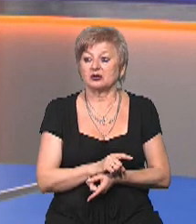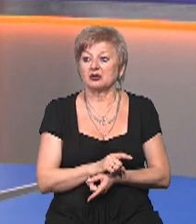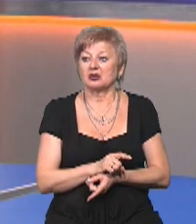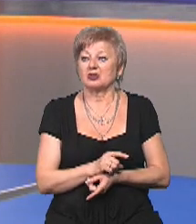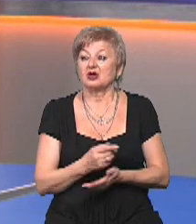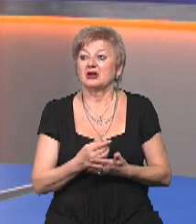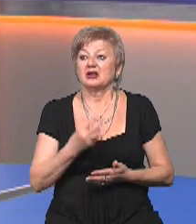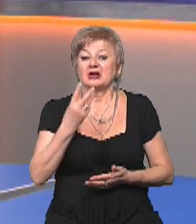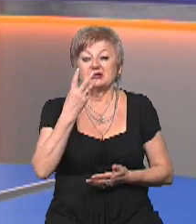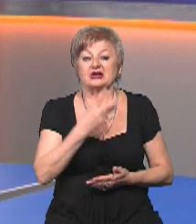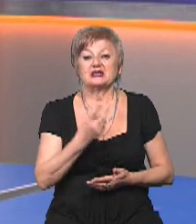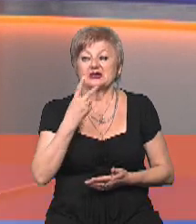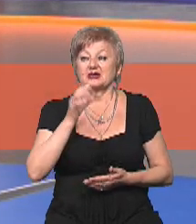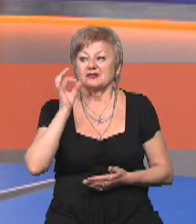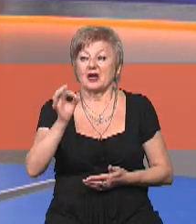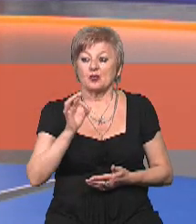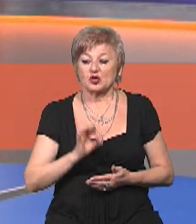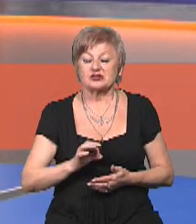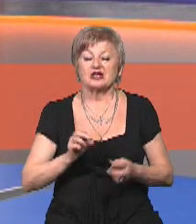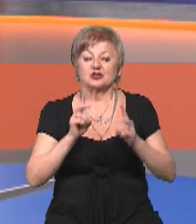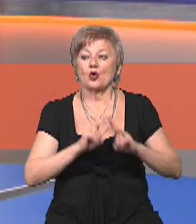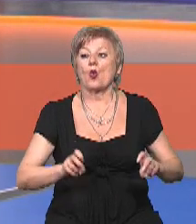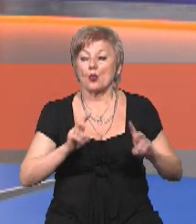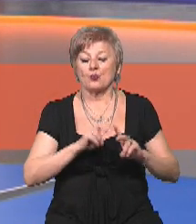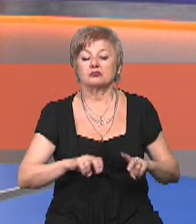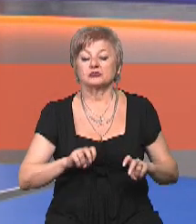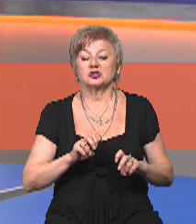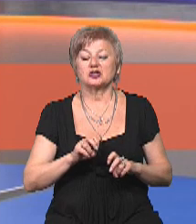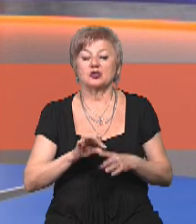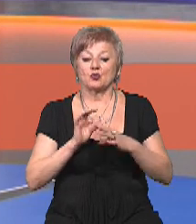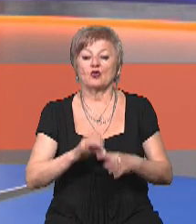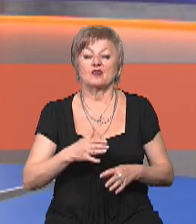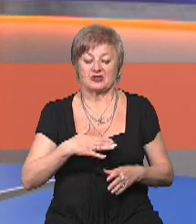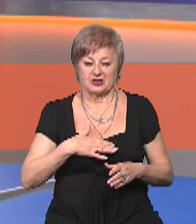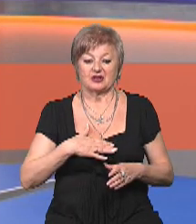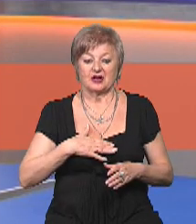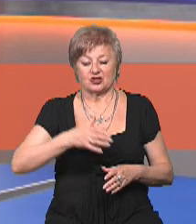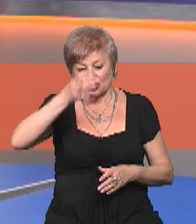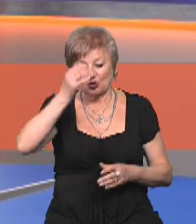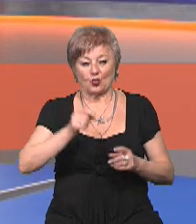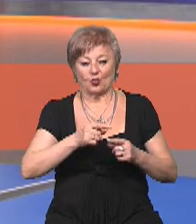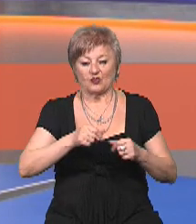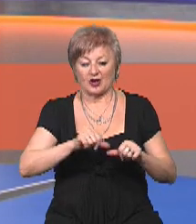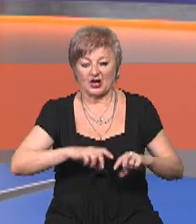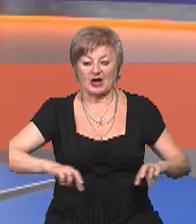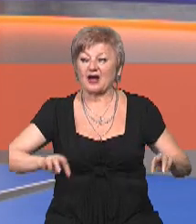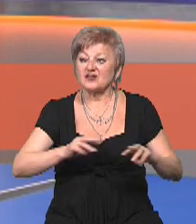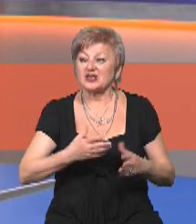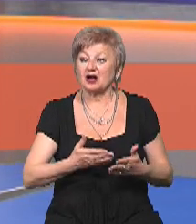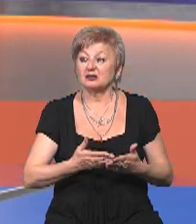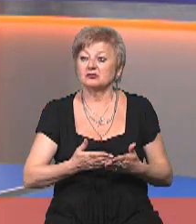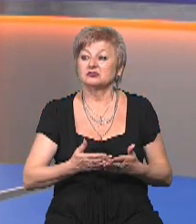Про третину. 32% – це дослідження, яке проводила наша кафедра менеджменту освіти та психології.